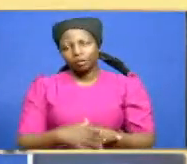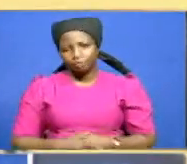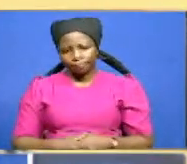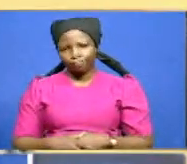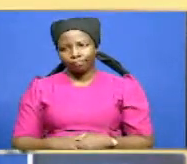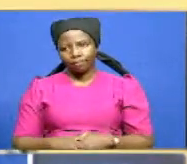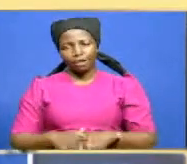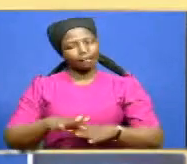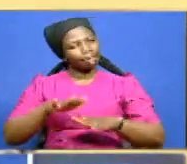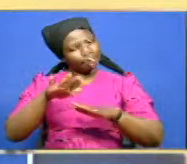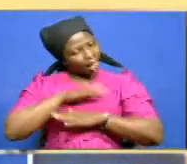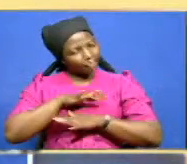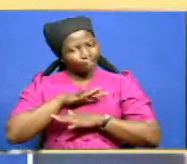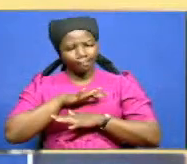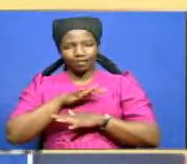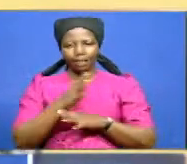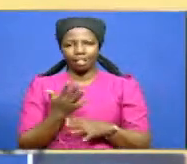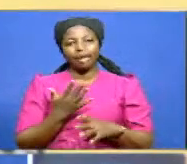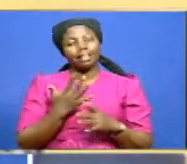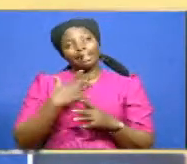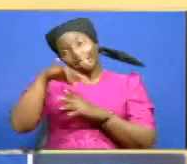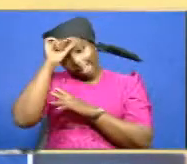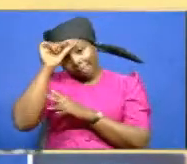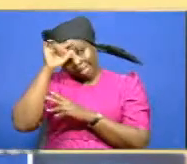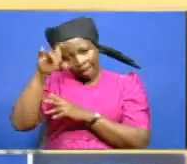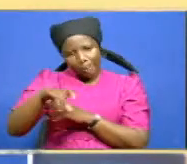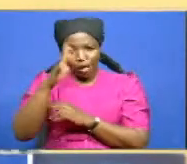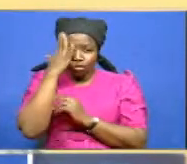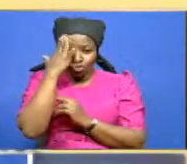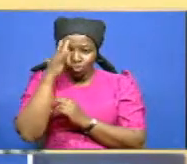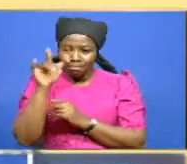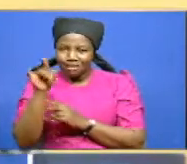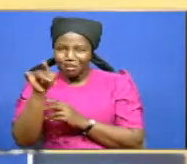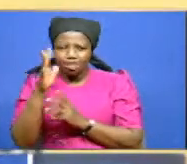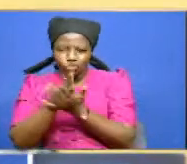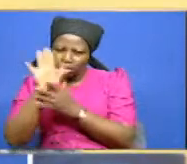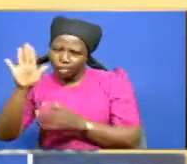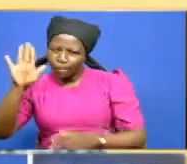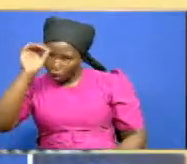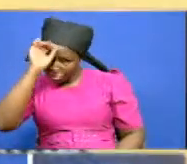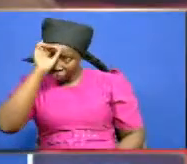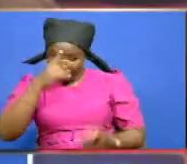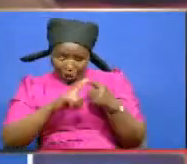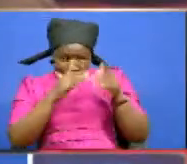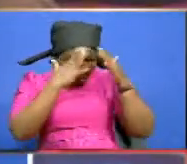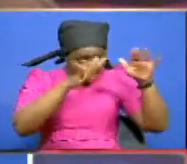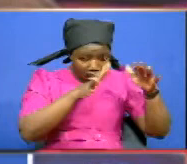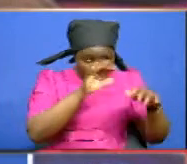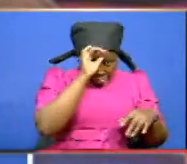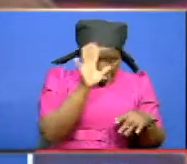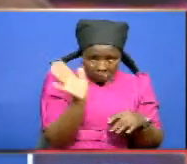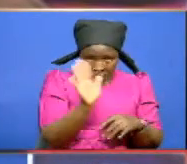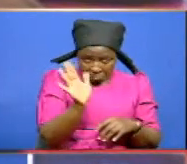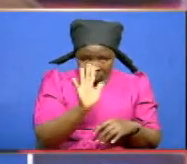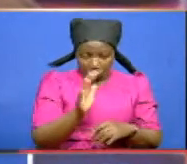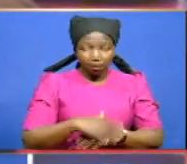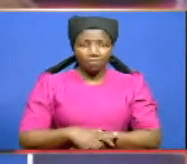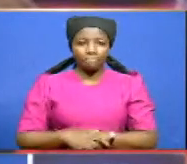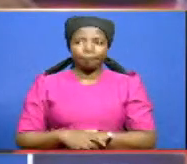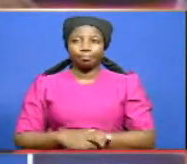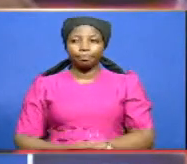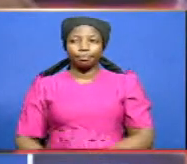Enough is enough. Kwa hivyo serikali ijue kwamba hayo ni maoni yao, si maoni ya Waislamu. Nami kwa